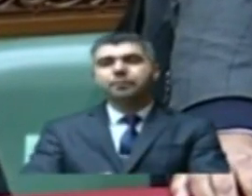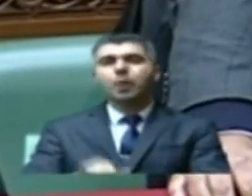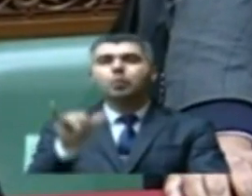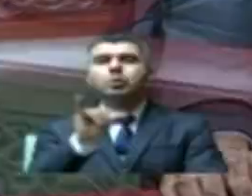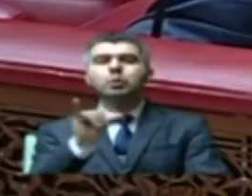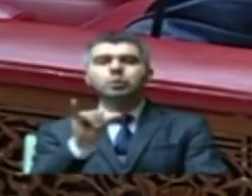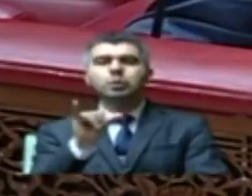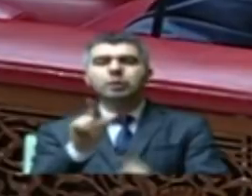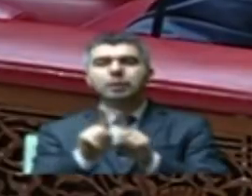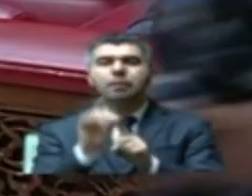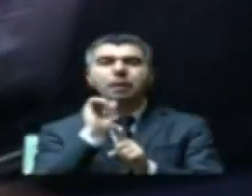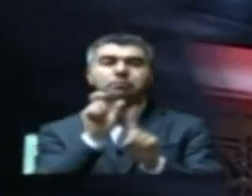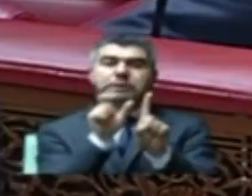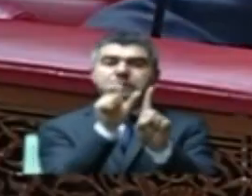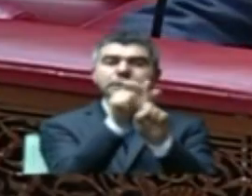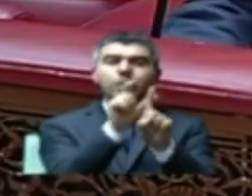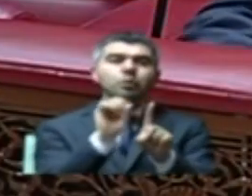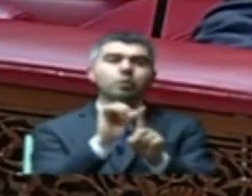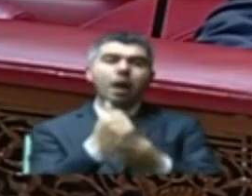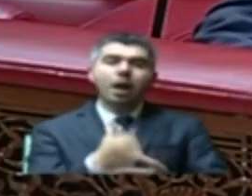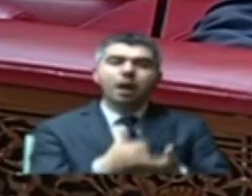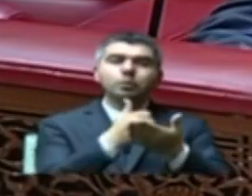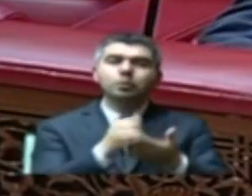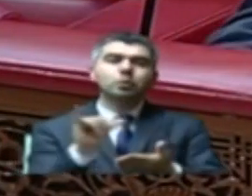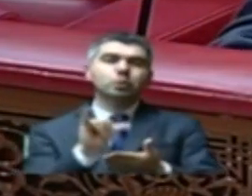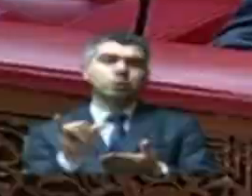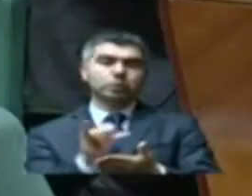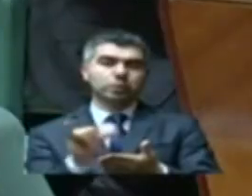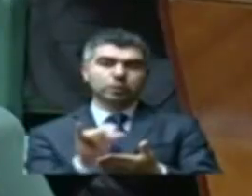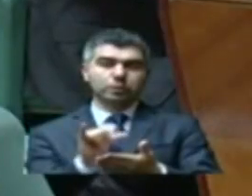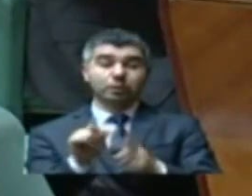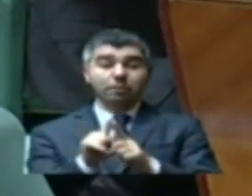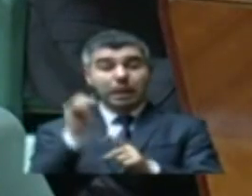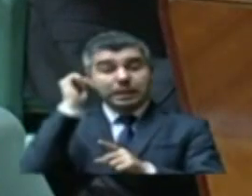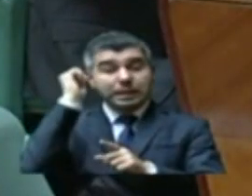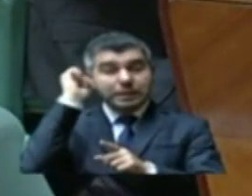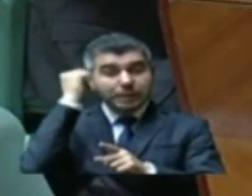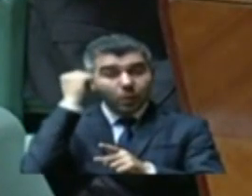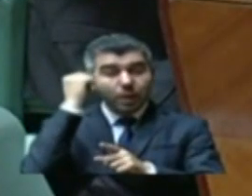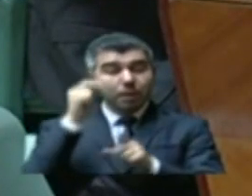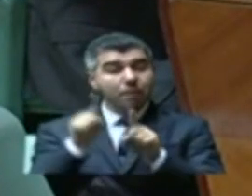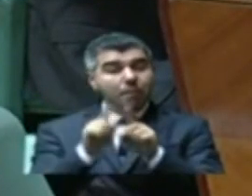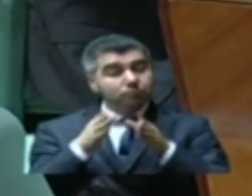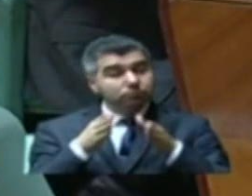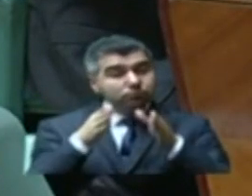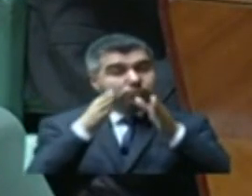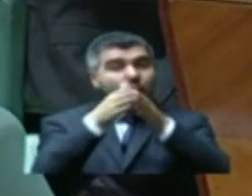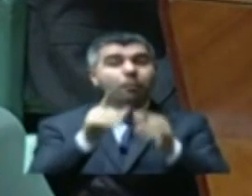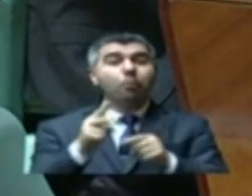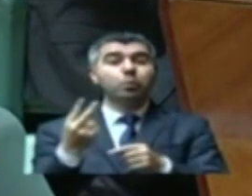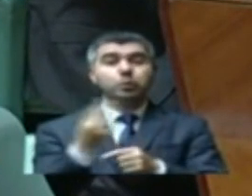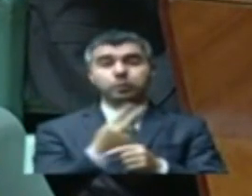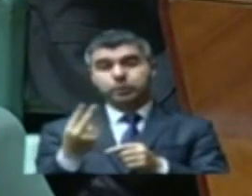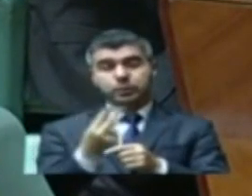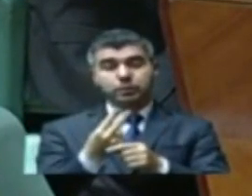تيتحمل المسؤولية ديالو السيد الوزير؟ خص يكون حنا الحكومه والتكوين يكونوا في خط متوازي. دابا حنا الا كنا تنتجوا واحد العدد